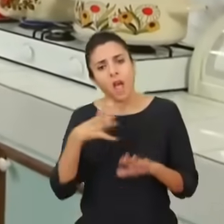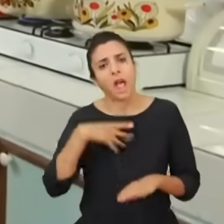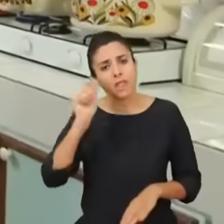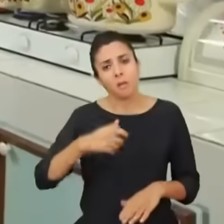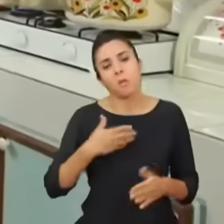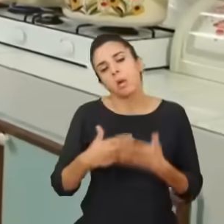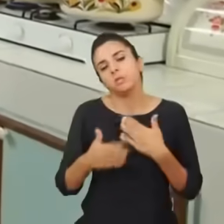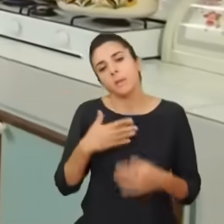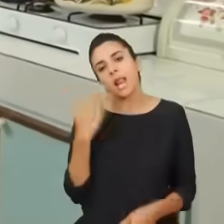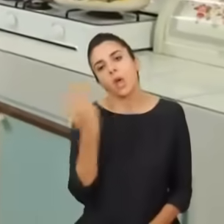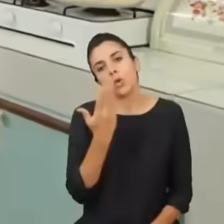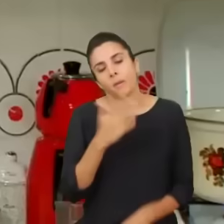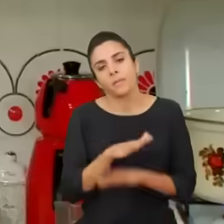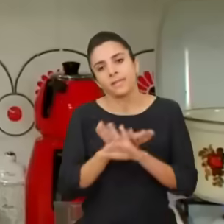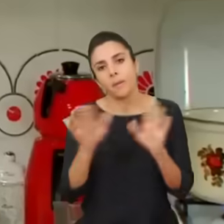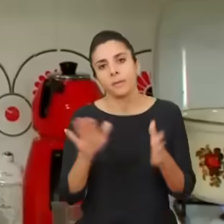gidiyorum.